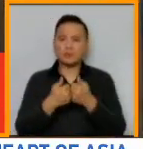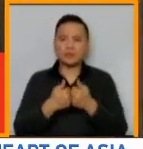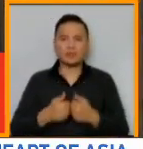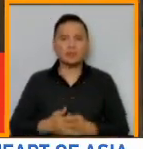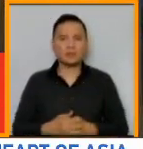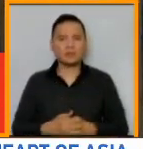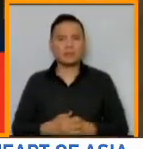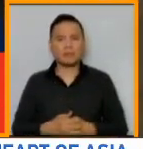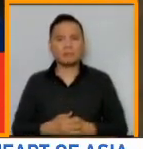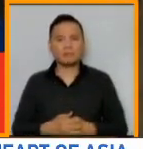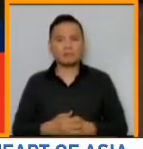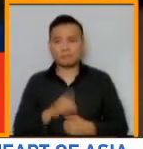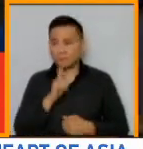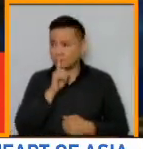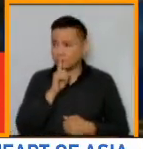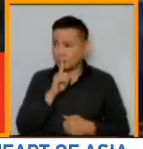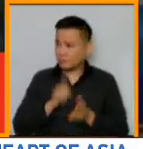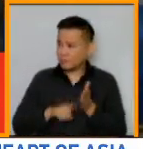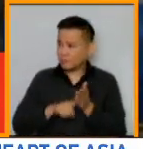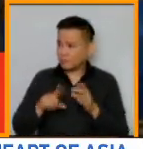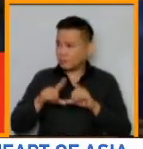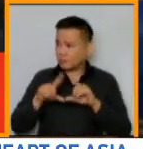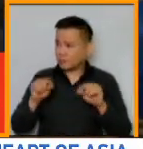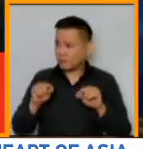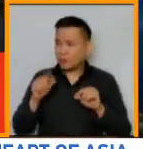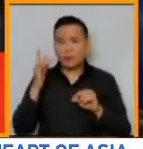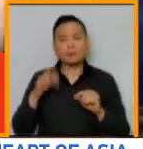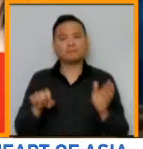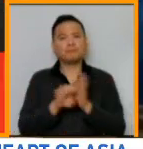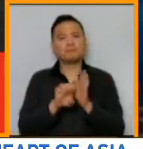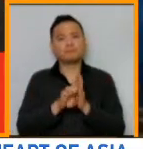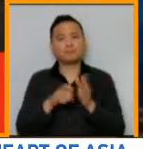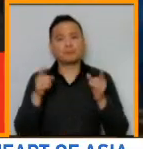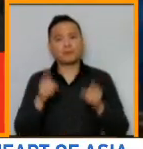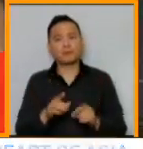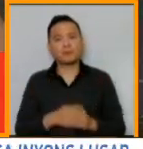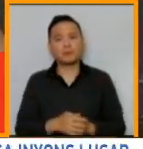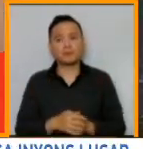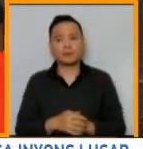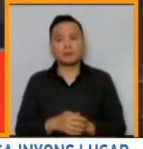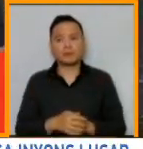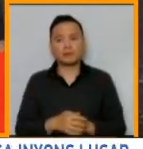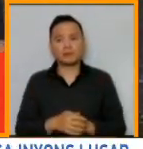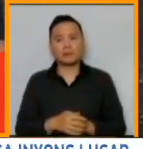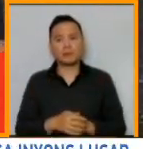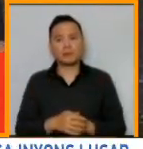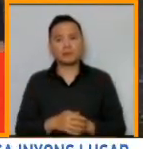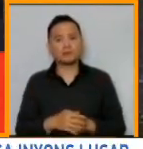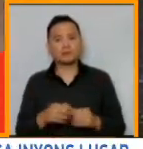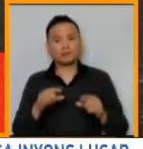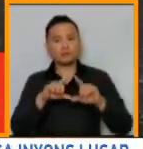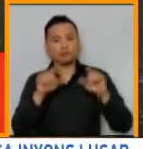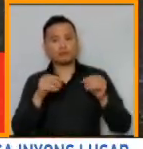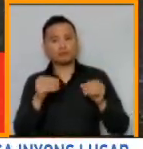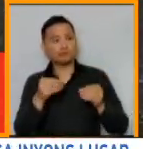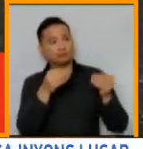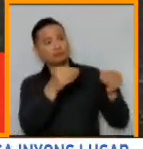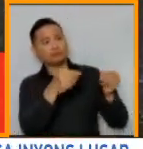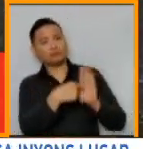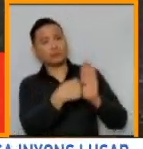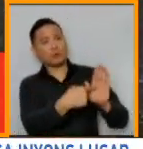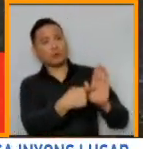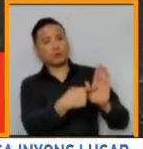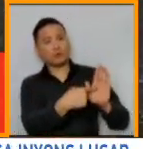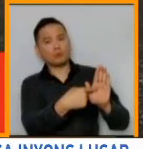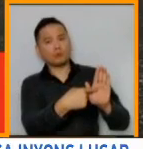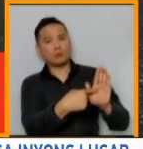yung vaccination card? Kasi baka ang mangyari lamang, itaas lamang ng pasahero yung vaccination card, sabihin, may vaccination card ako, tapos pasasakay